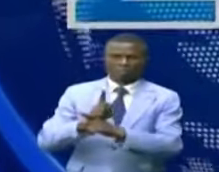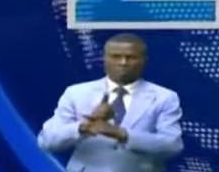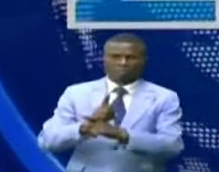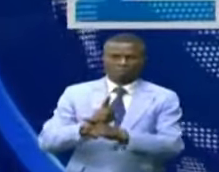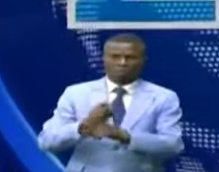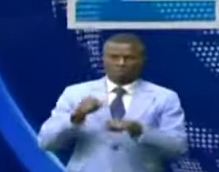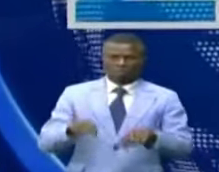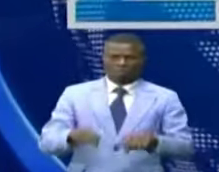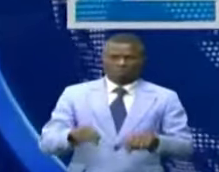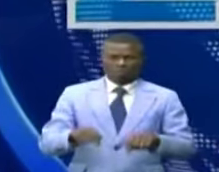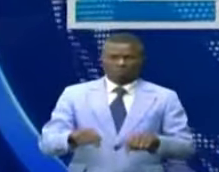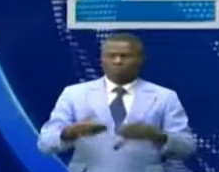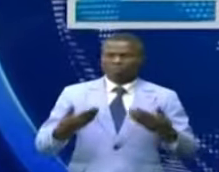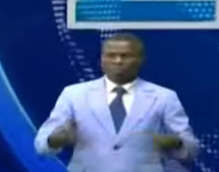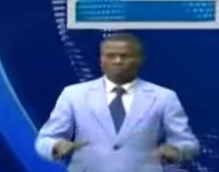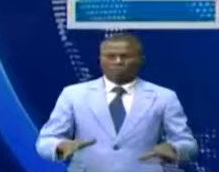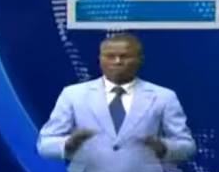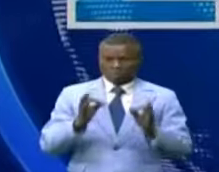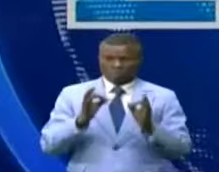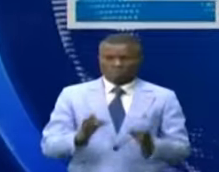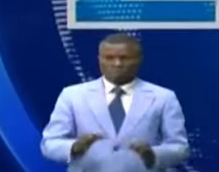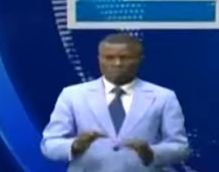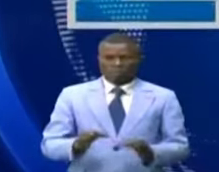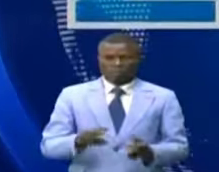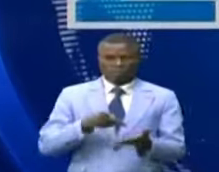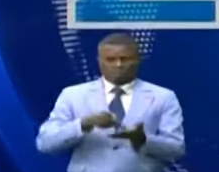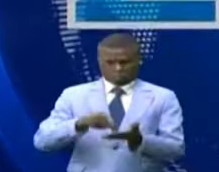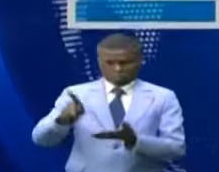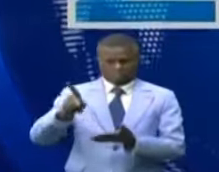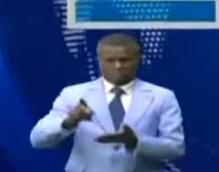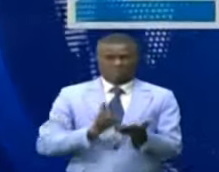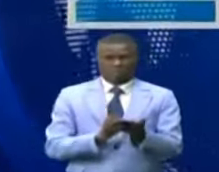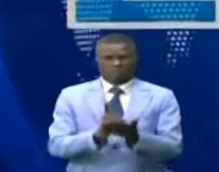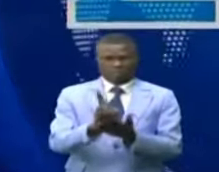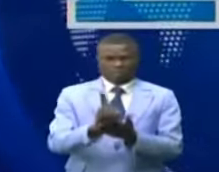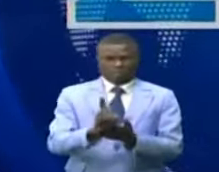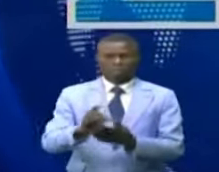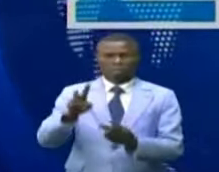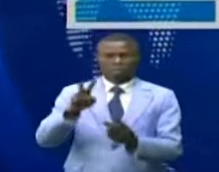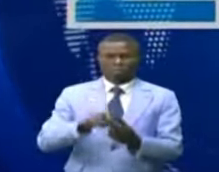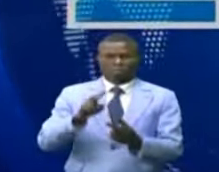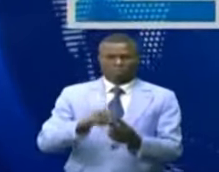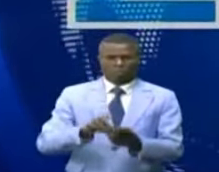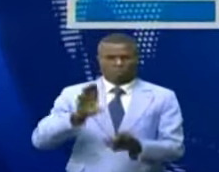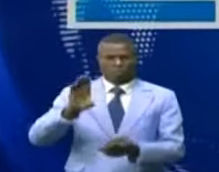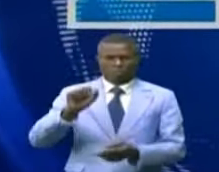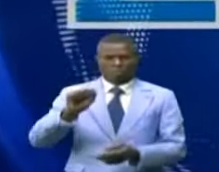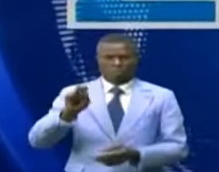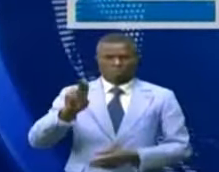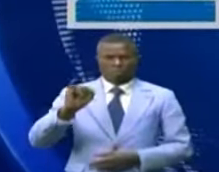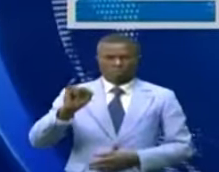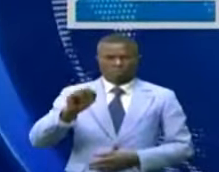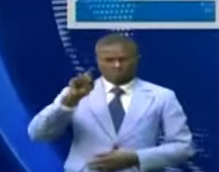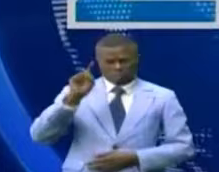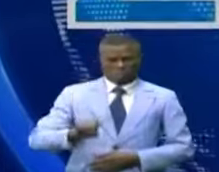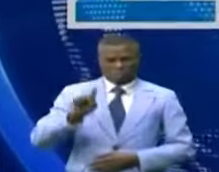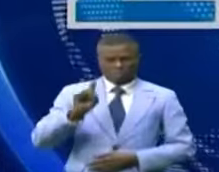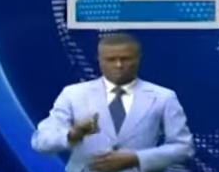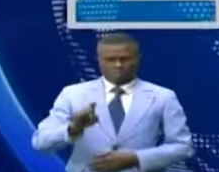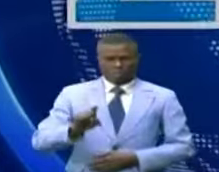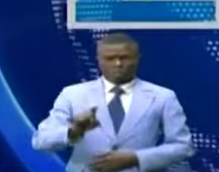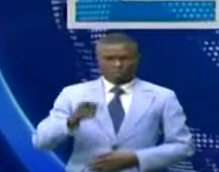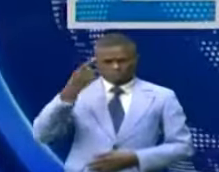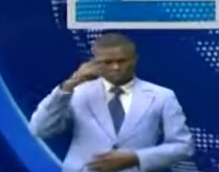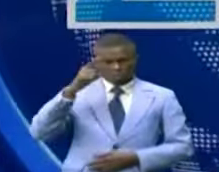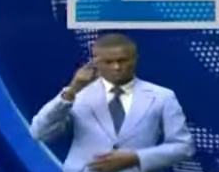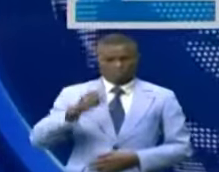ce jour fort clos. Par conséquent, le paiement des droits superficiels par carré étant une des obligations du maintien